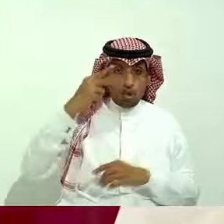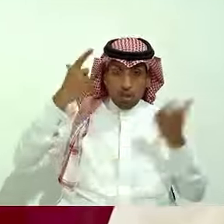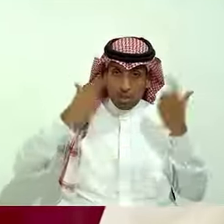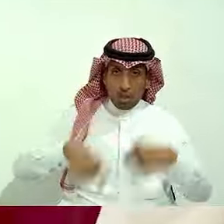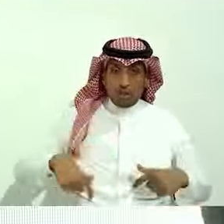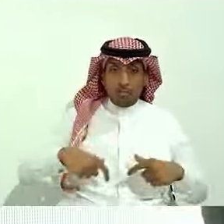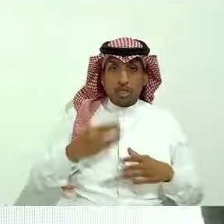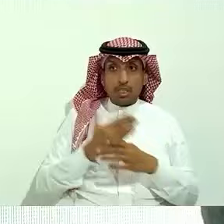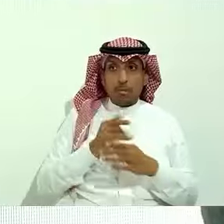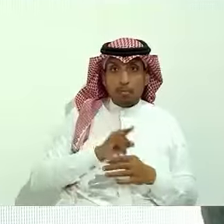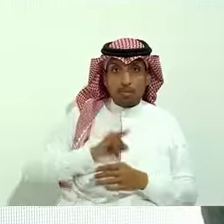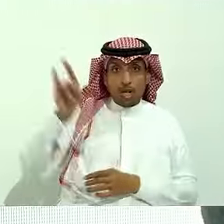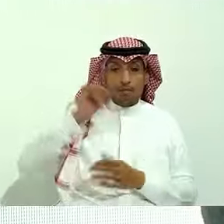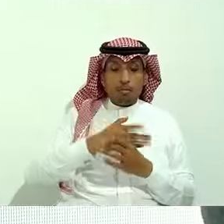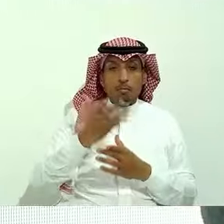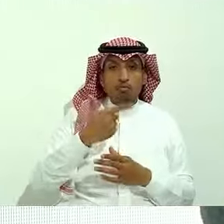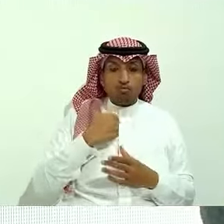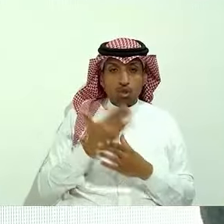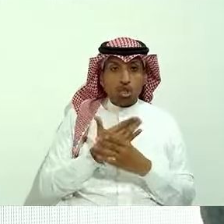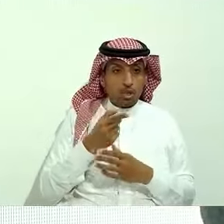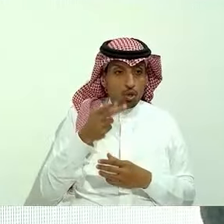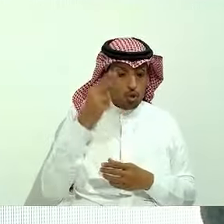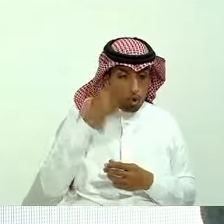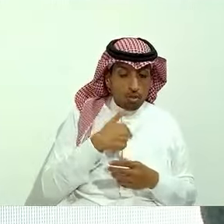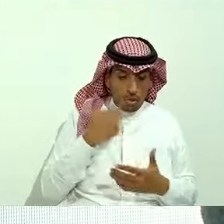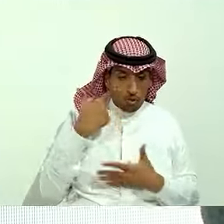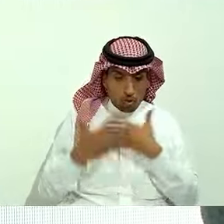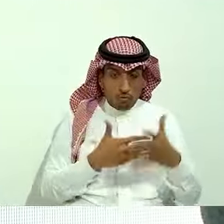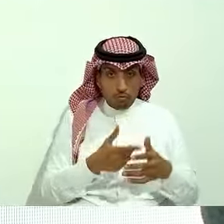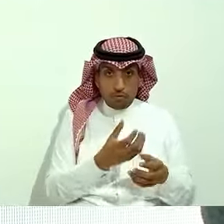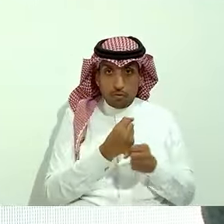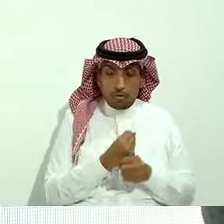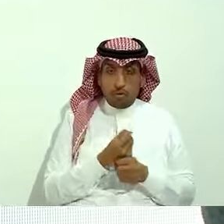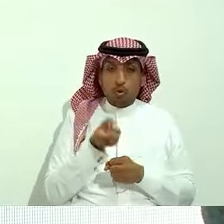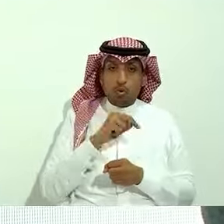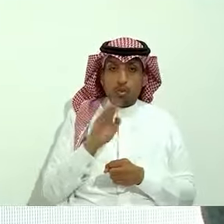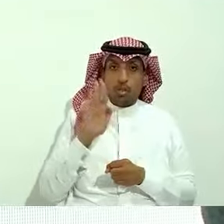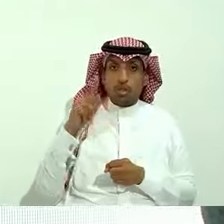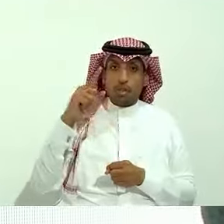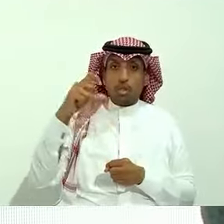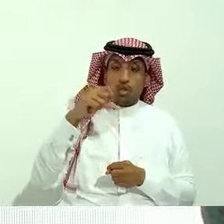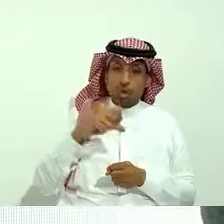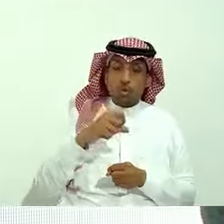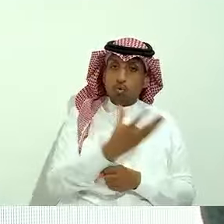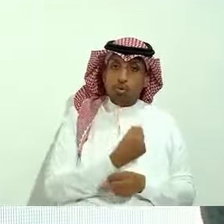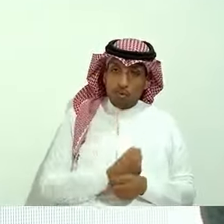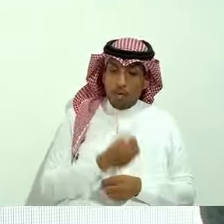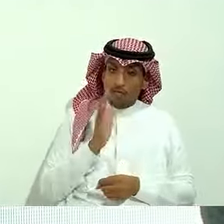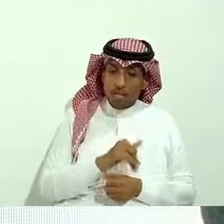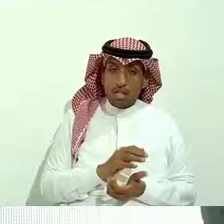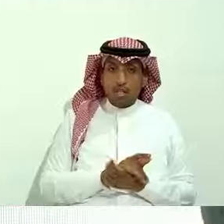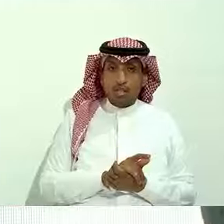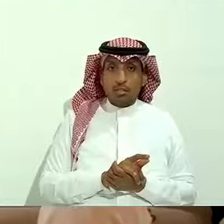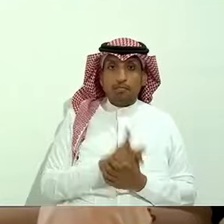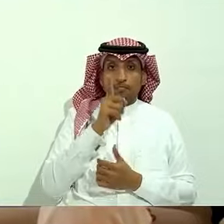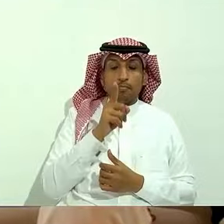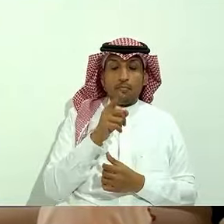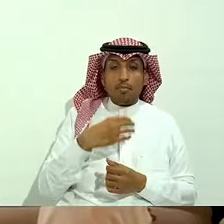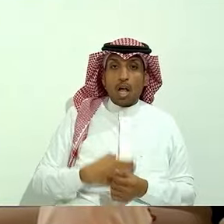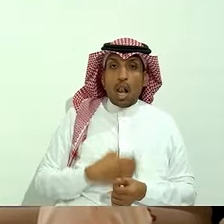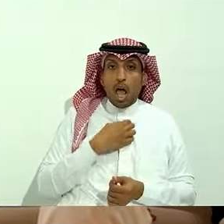تركة المملكة بس من كثر ما هي كانت معجبة بالشغل، حتى السدو أخذت قطعة من السدو. فالأجانب